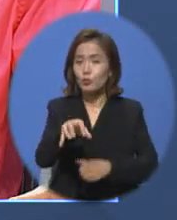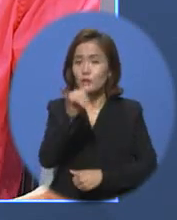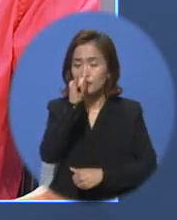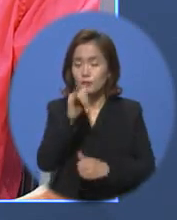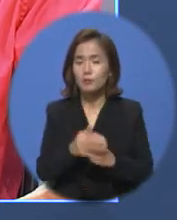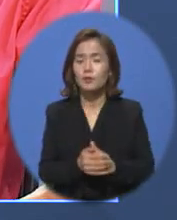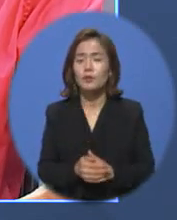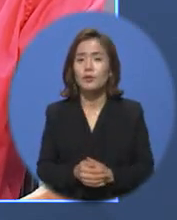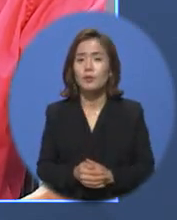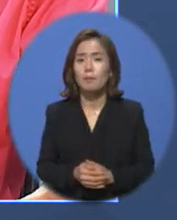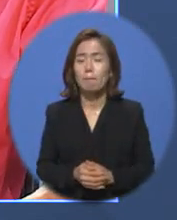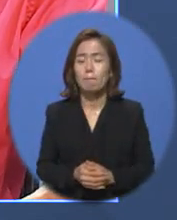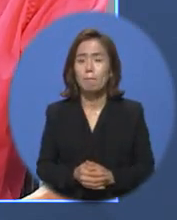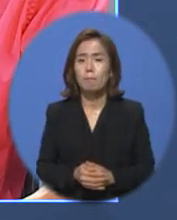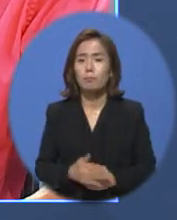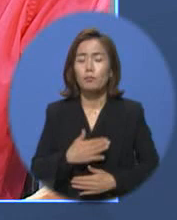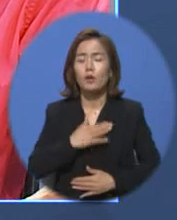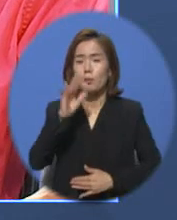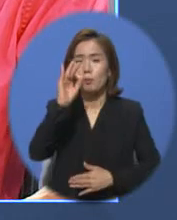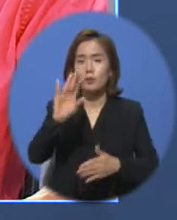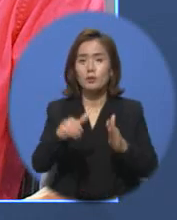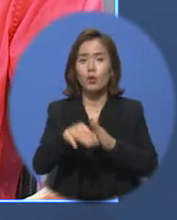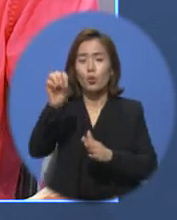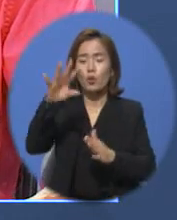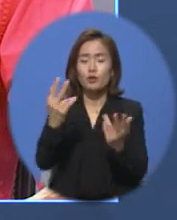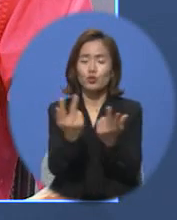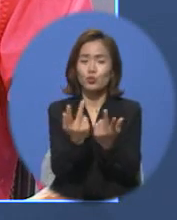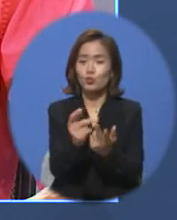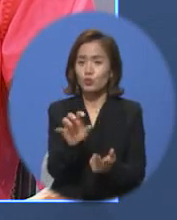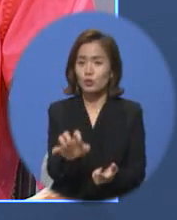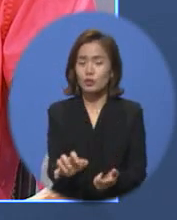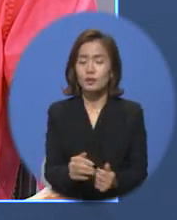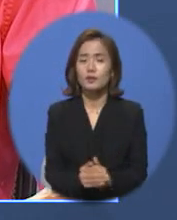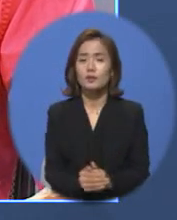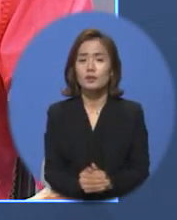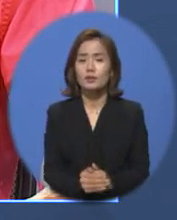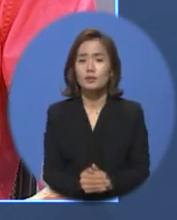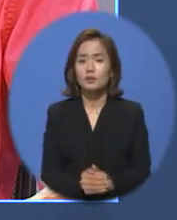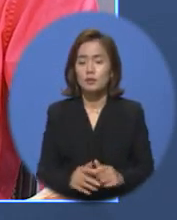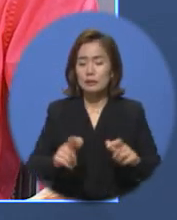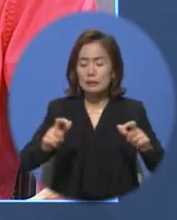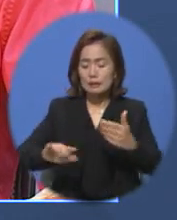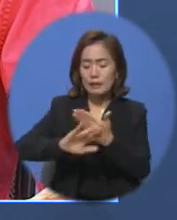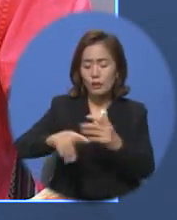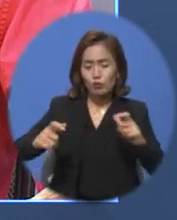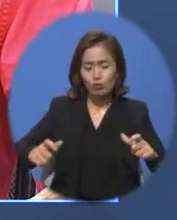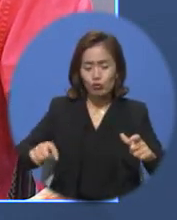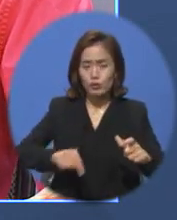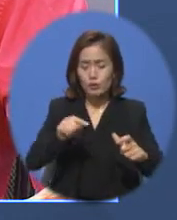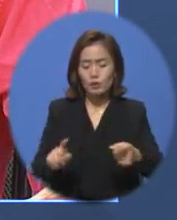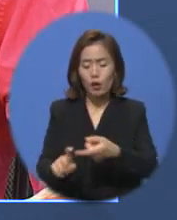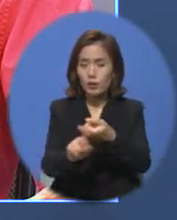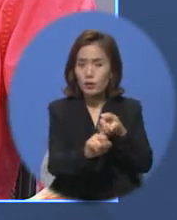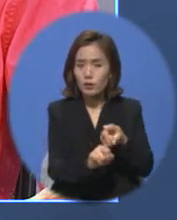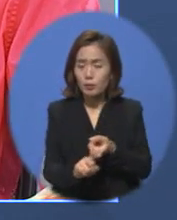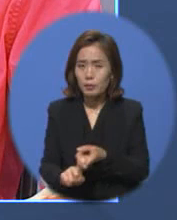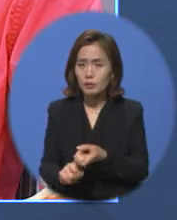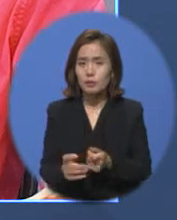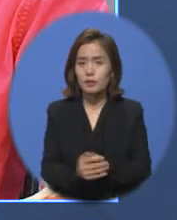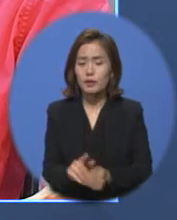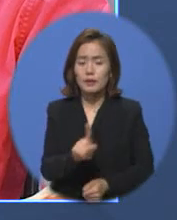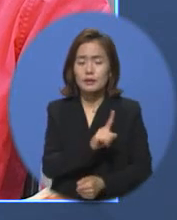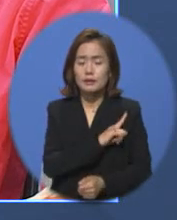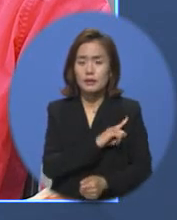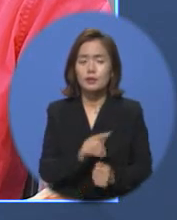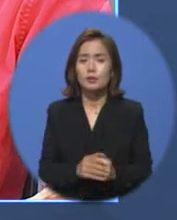입니다. 제생각에는광주북구가 다른지역들과연합하여 가장성대한의군축제를